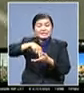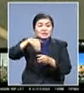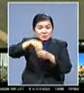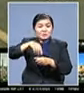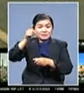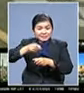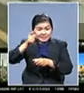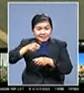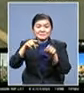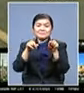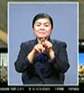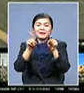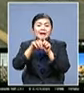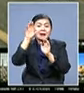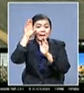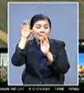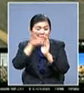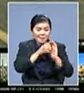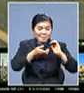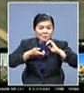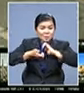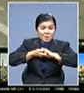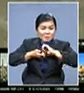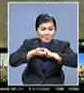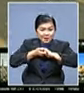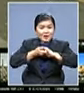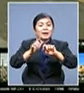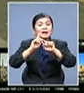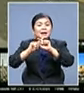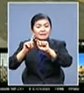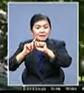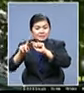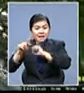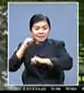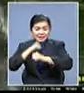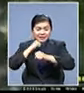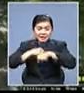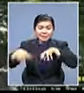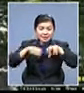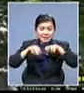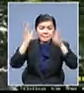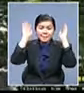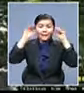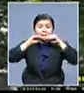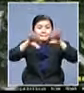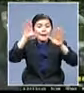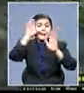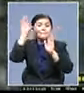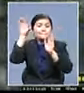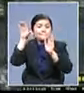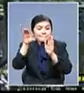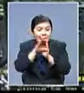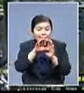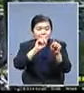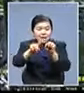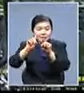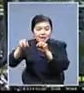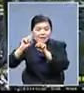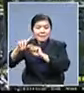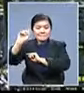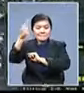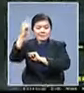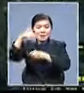และล่าสุดค่ะ Googleร่วมกับ amazonassustainable Foundationจัดทำแล้วก็เผยแพร่ภาพถ่าย Google Street Viewชุดใหม่ในป่า